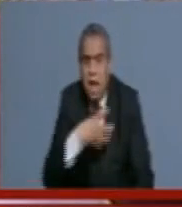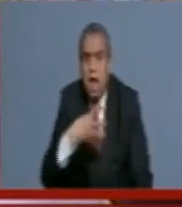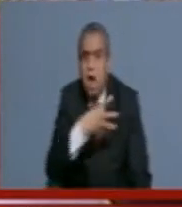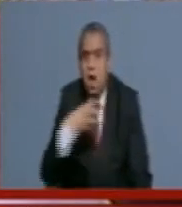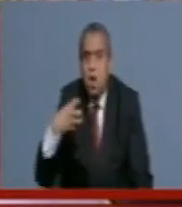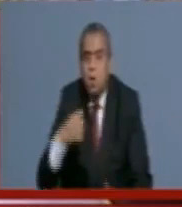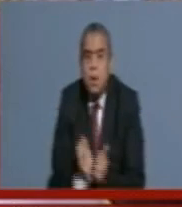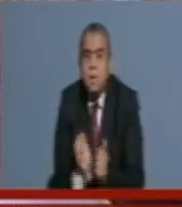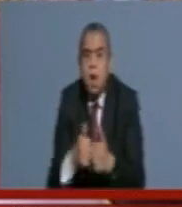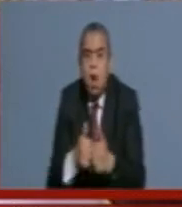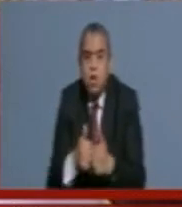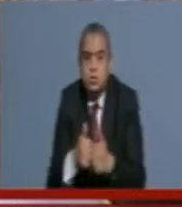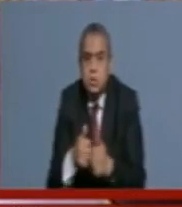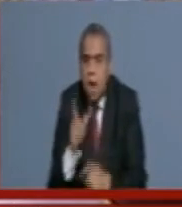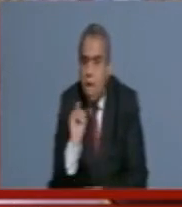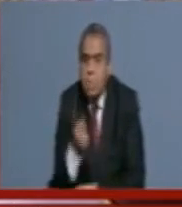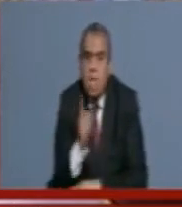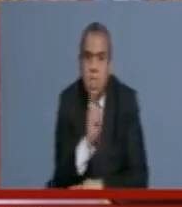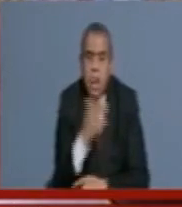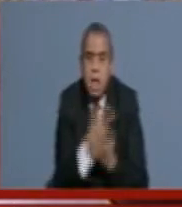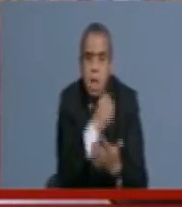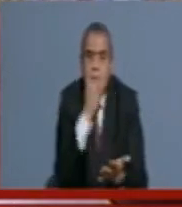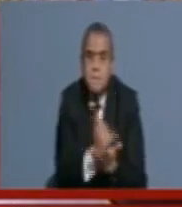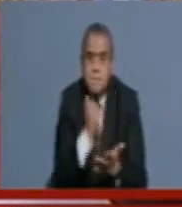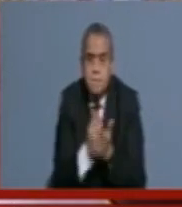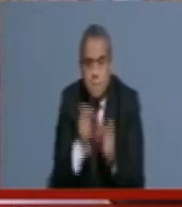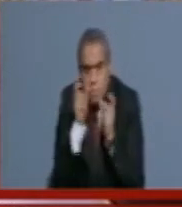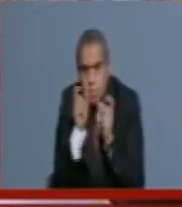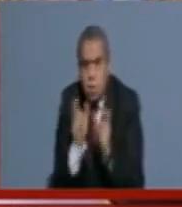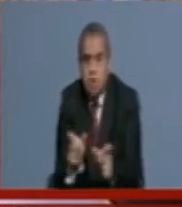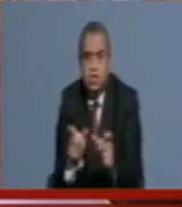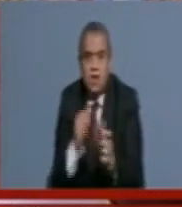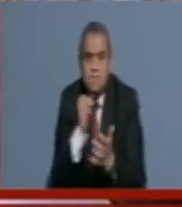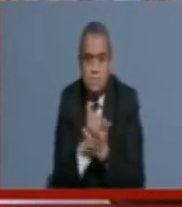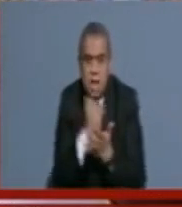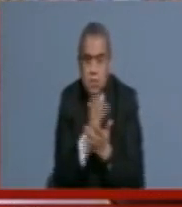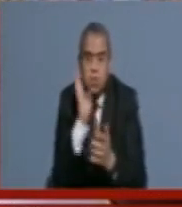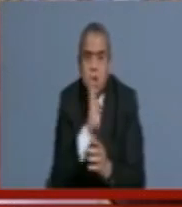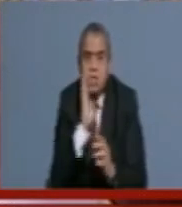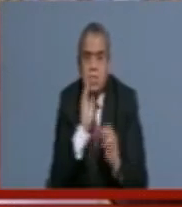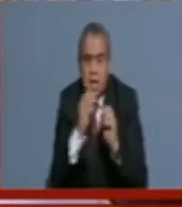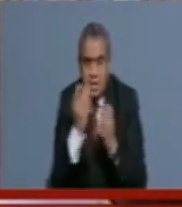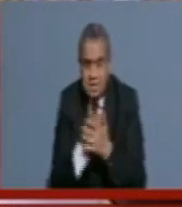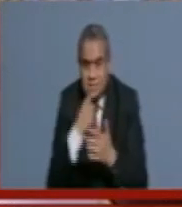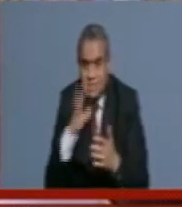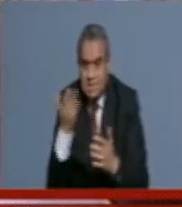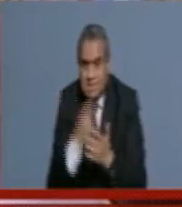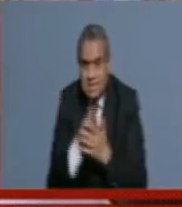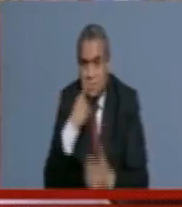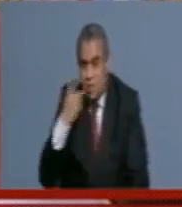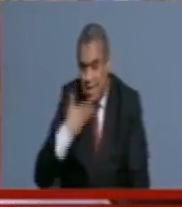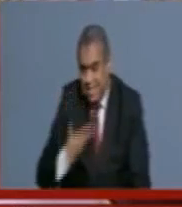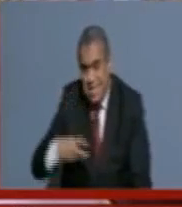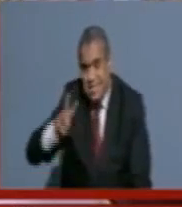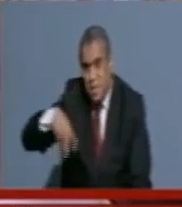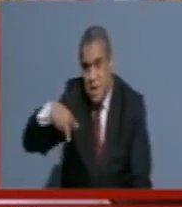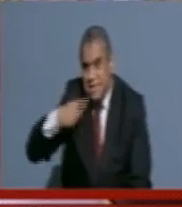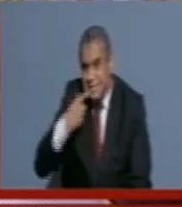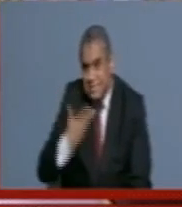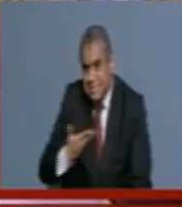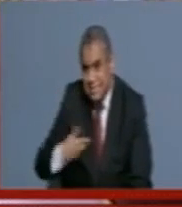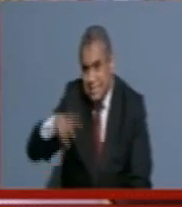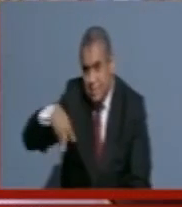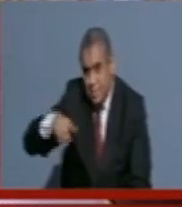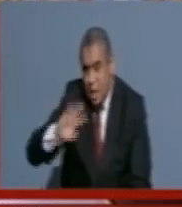او المشرفية اللي هي مشرفة عليها. لان احنا برضو هدفنا مش المواطن اللي بلغ 18 سنة بس، لا، انا بستهدف الطفل